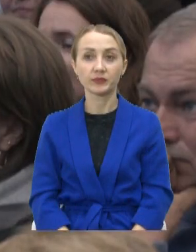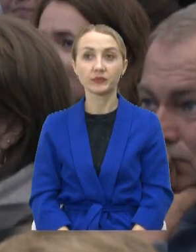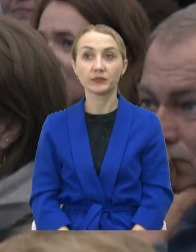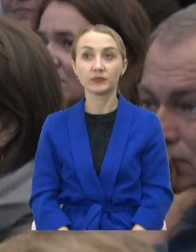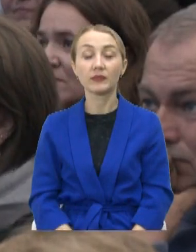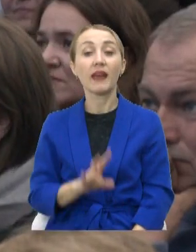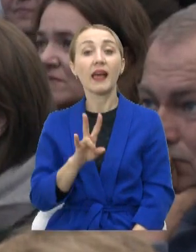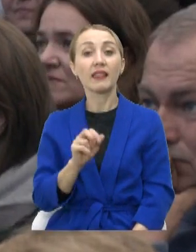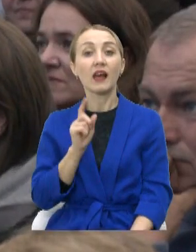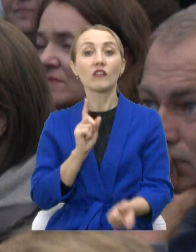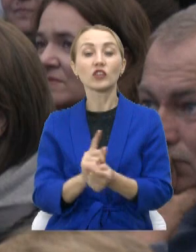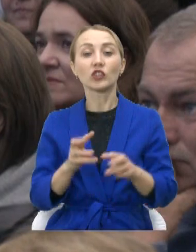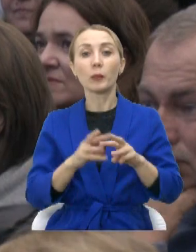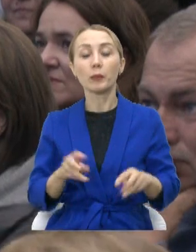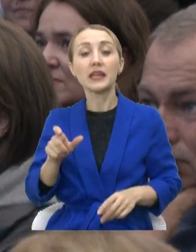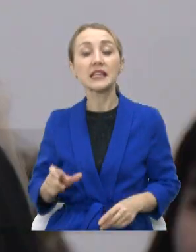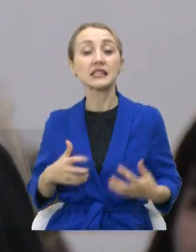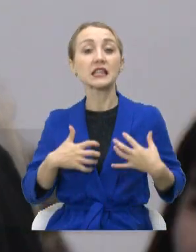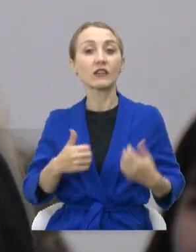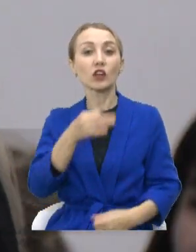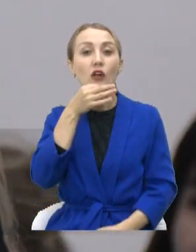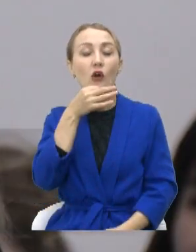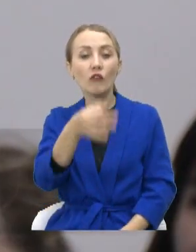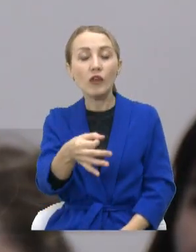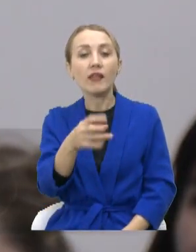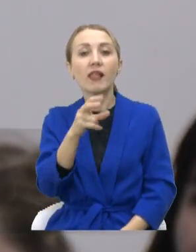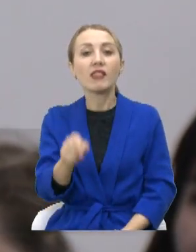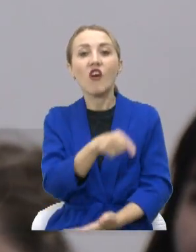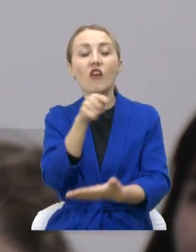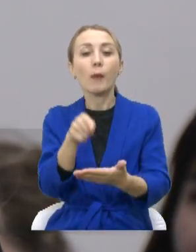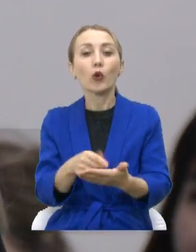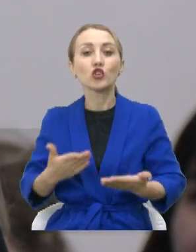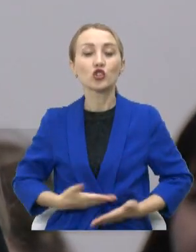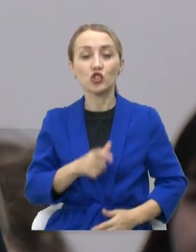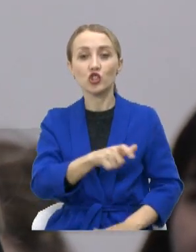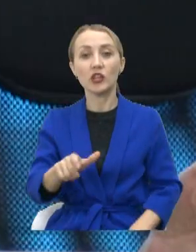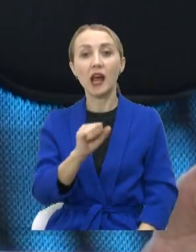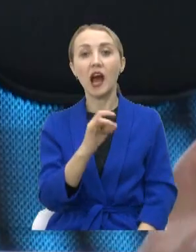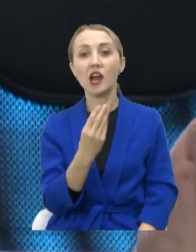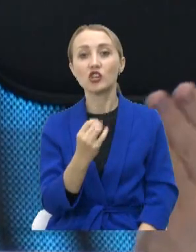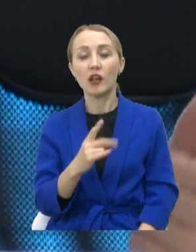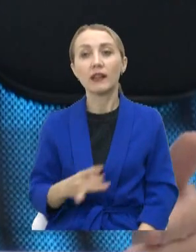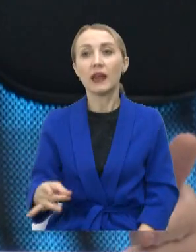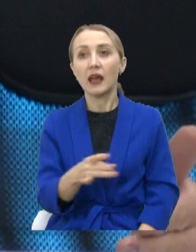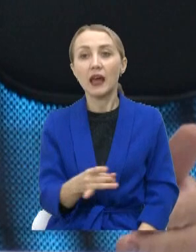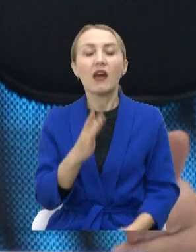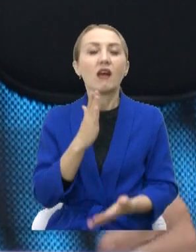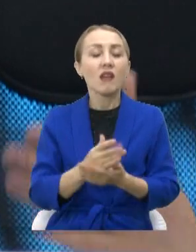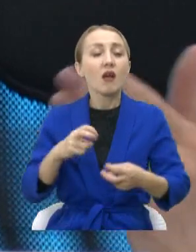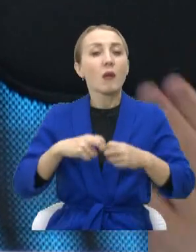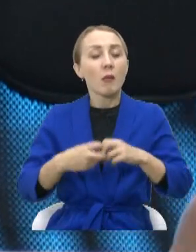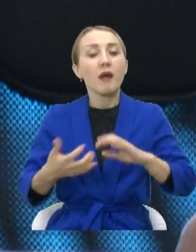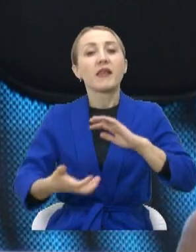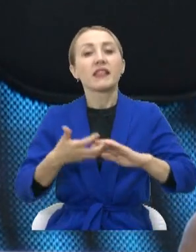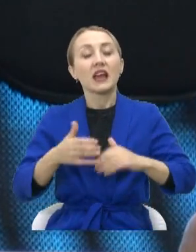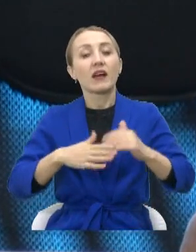В ходе встречи министр здравоохранения ответила на актуальные вопросы жителей Аршалынского района. Подробно обсуждены проблемы нехватки специалистов в селе,